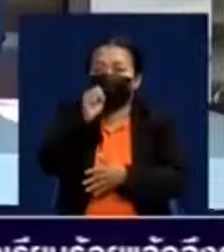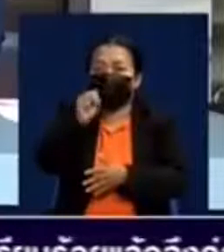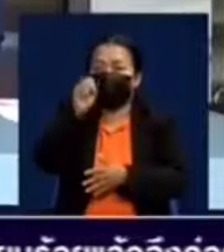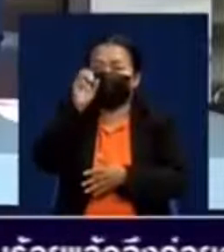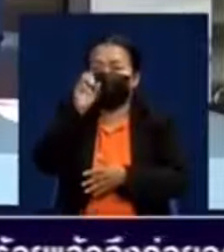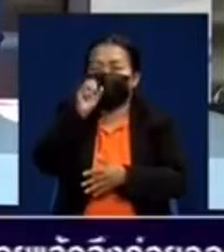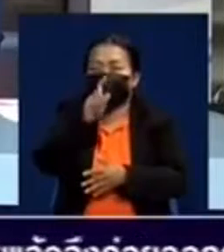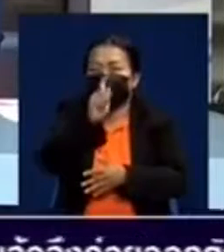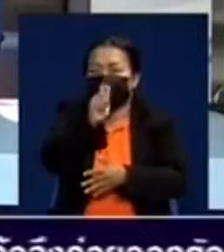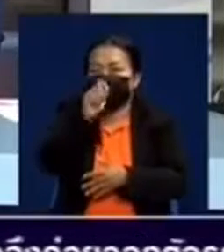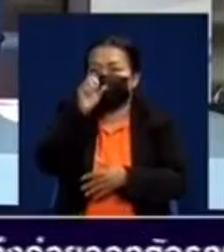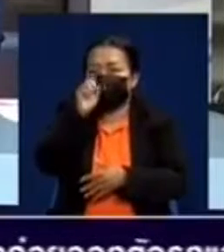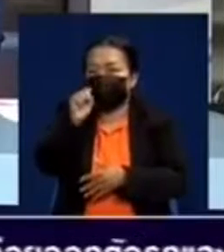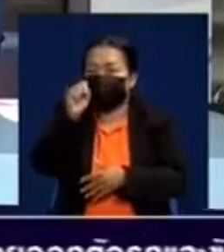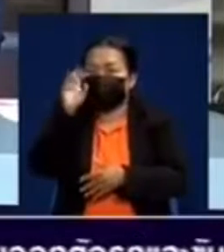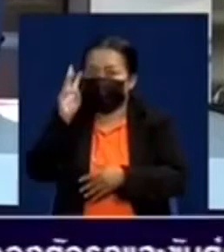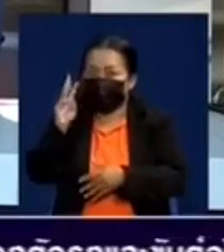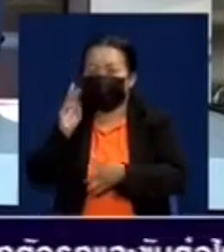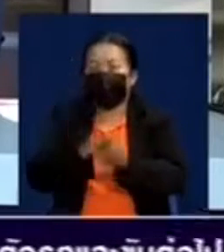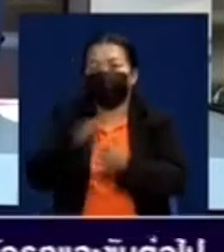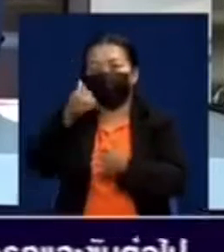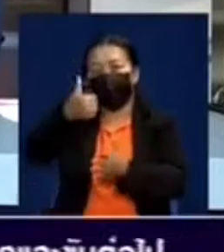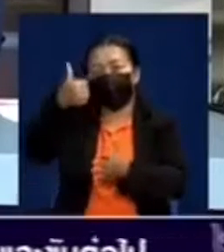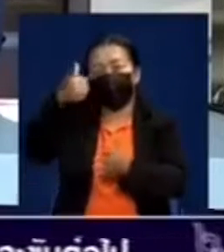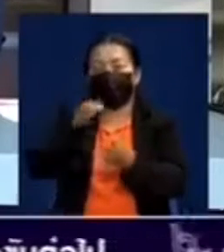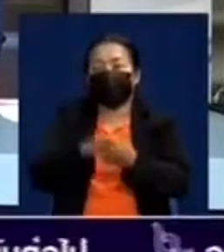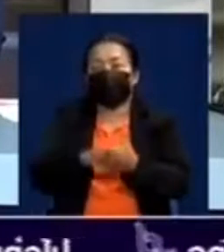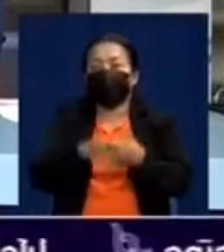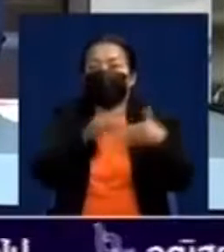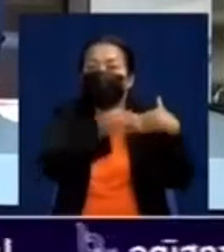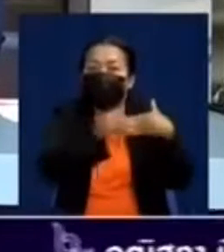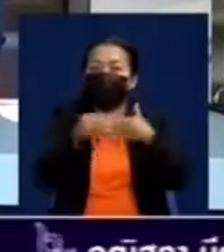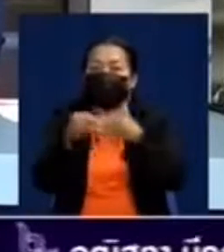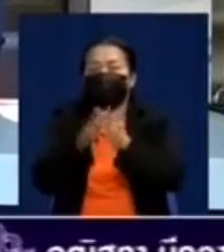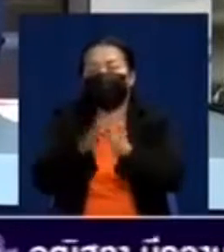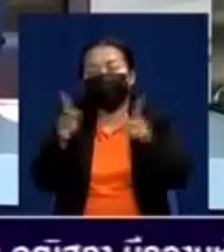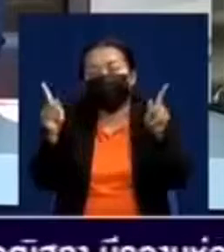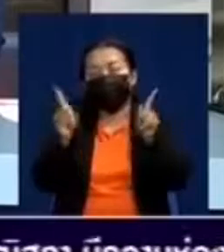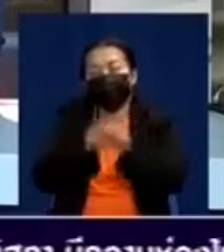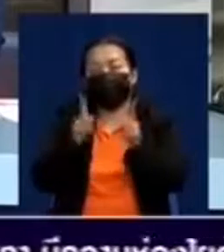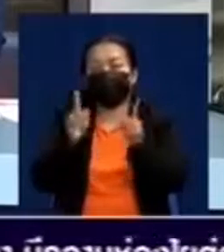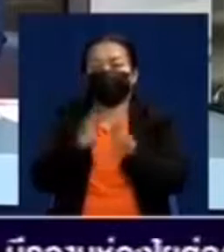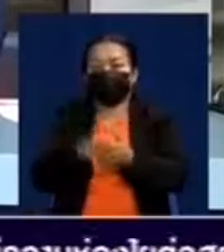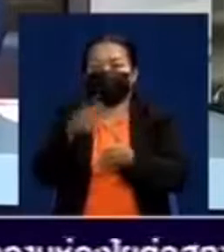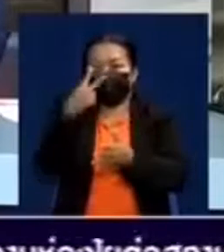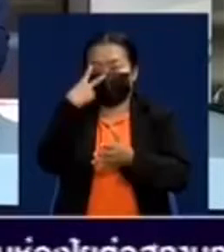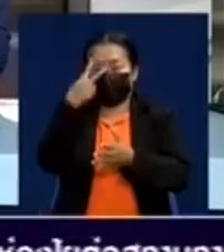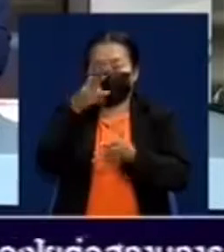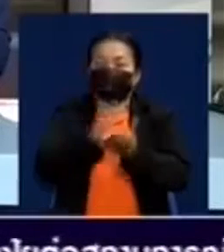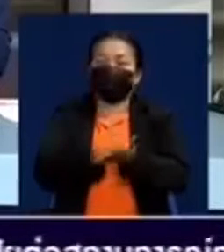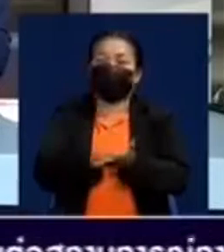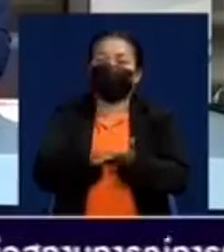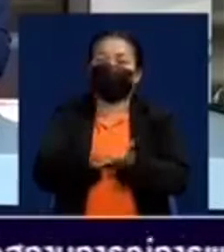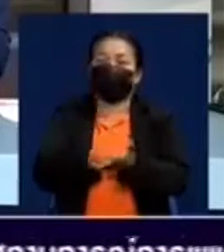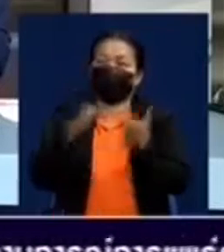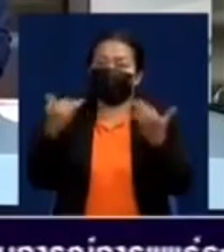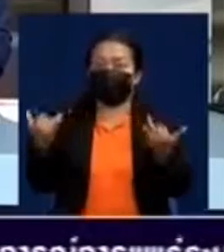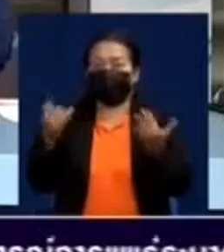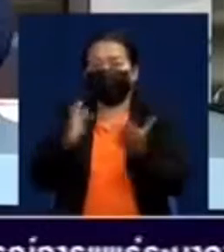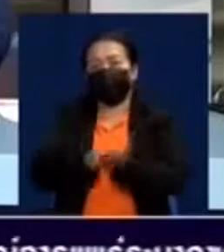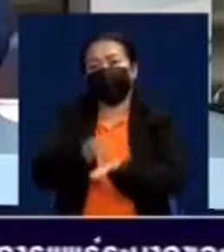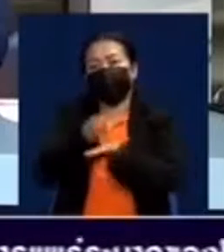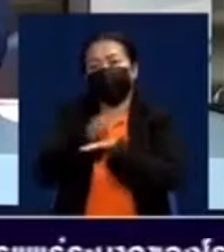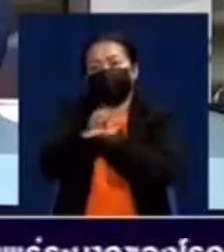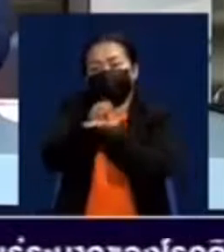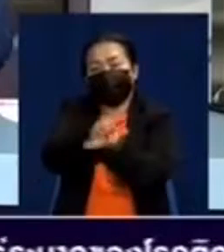ผู้ชมไปดูสถิติในพื้นที่9จังหวัดภาคเหนือตอนล่างนะฮะว่ายอดการจองที่จะฉีดวัคซีนในพื้นที่